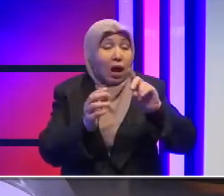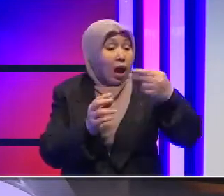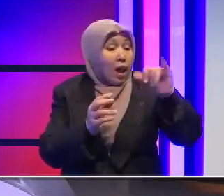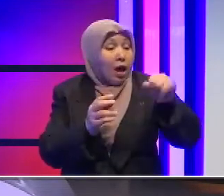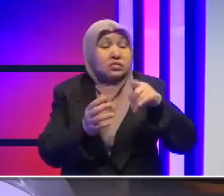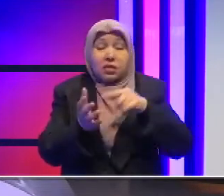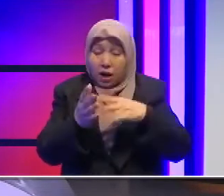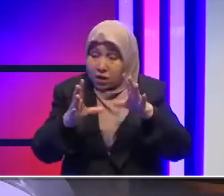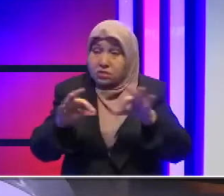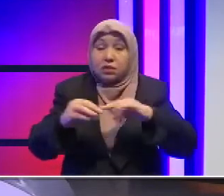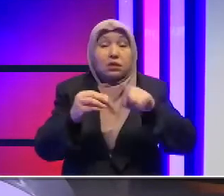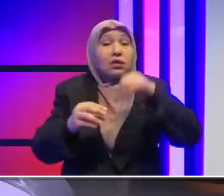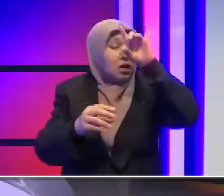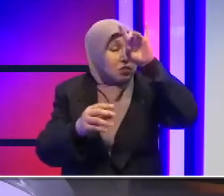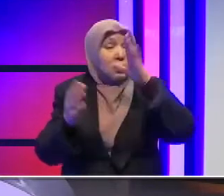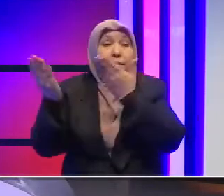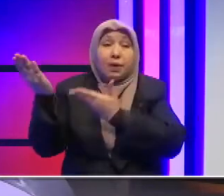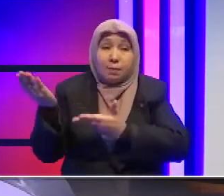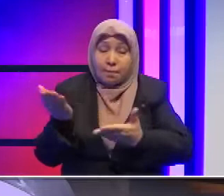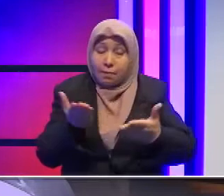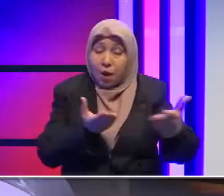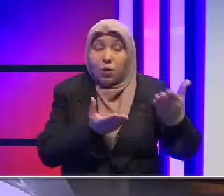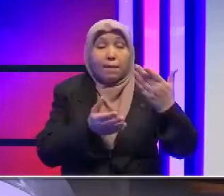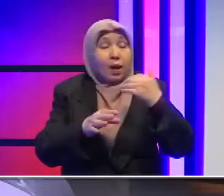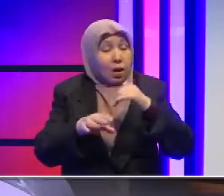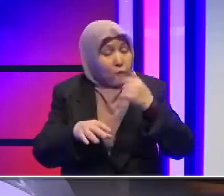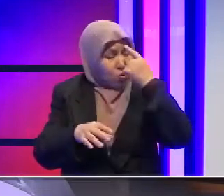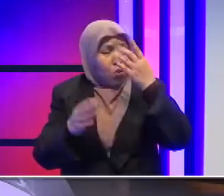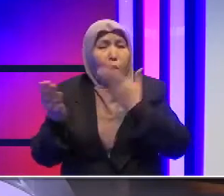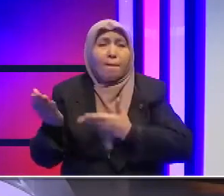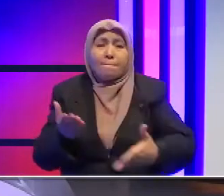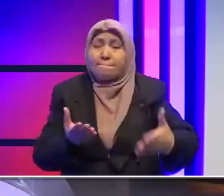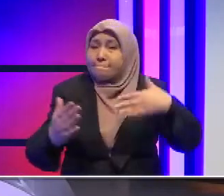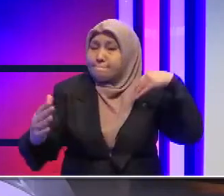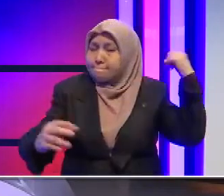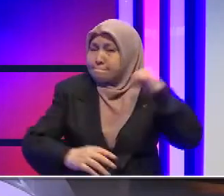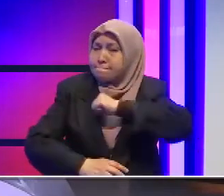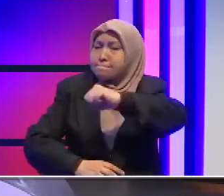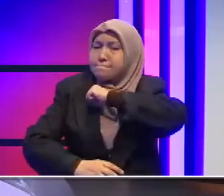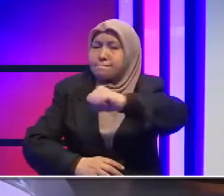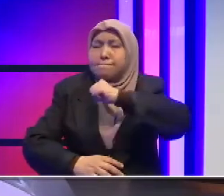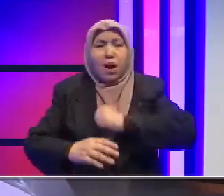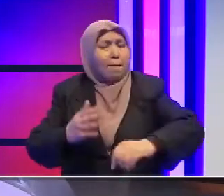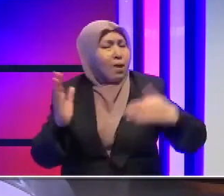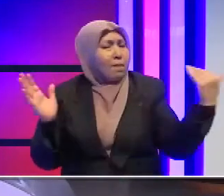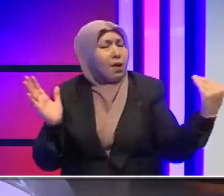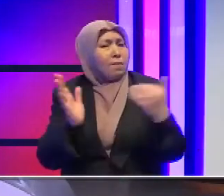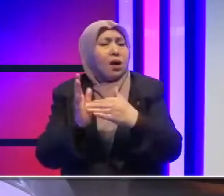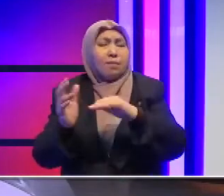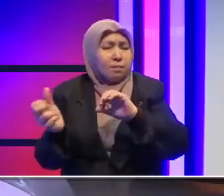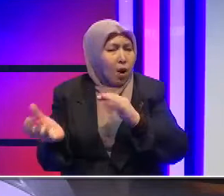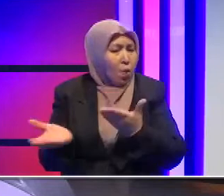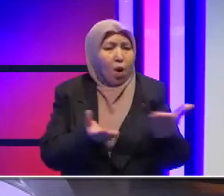tentang syaitan ini membawa kepada Maryam untuk membangkang kepada apa yang dibawakan oleh